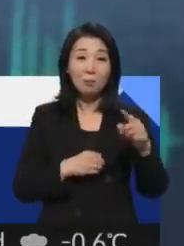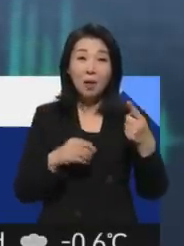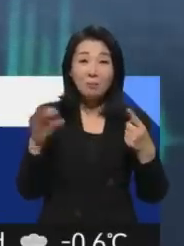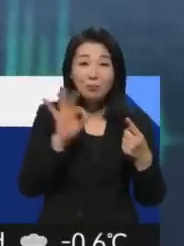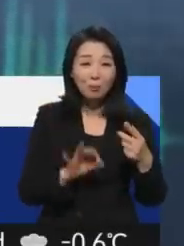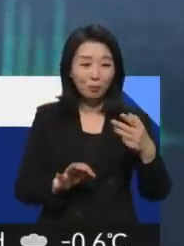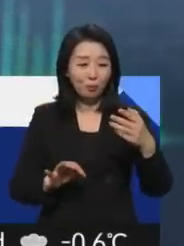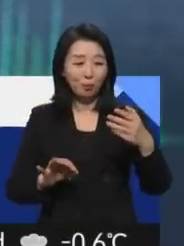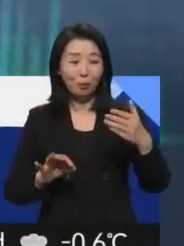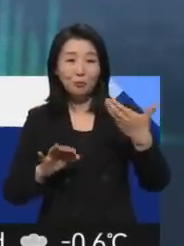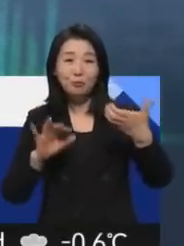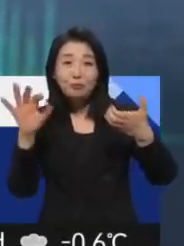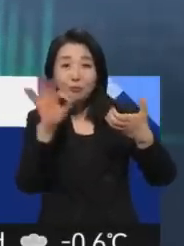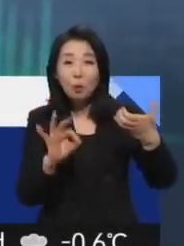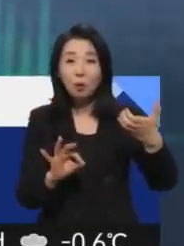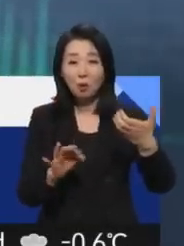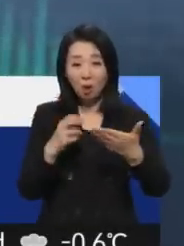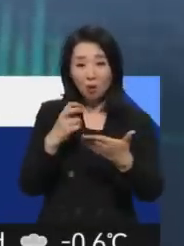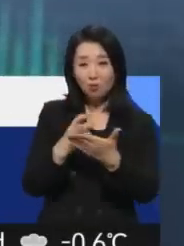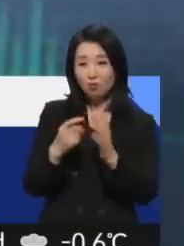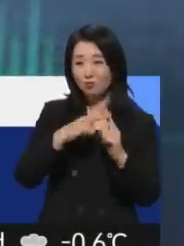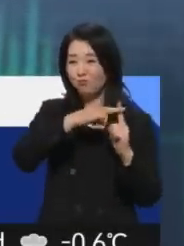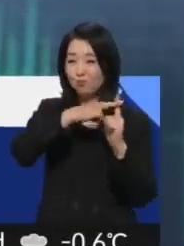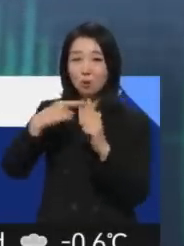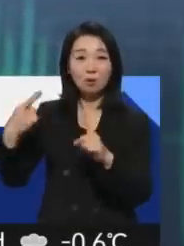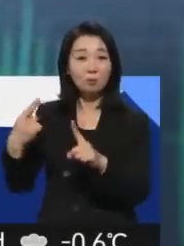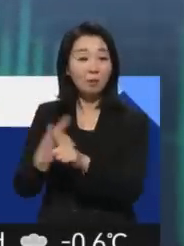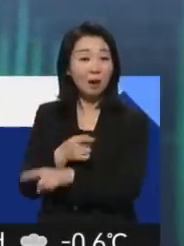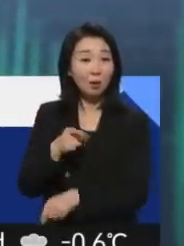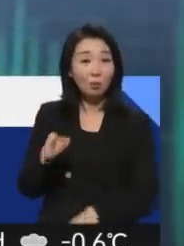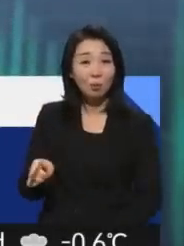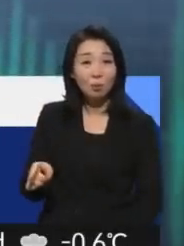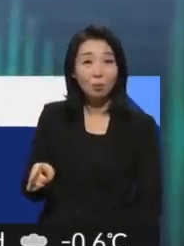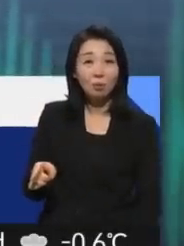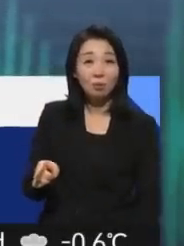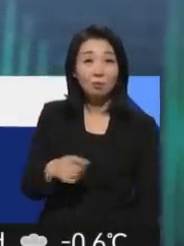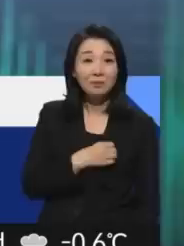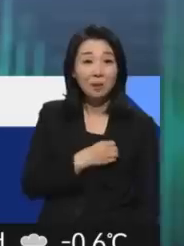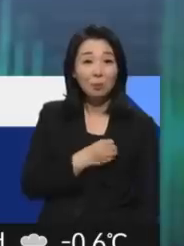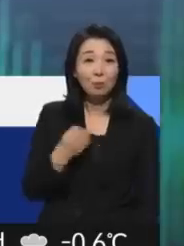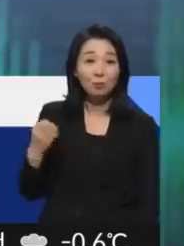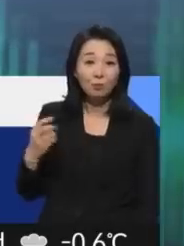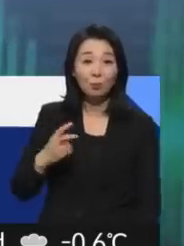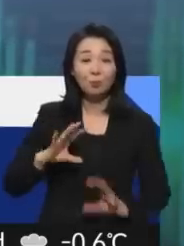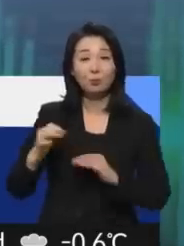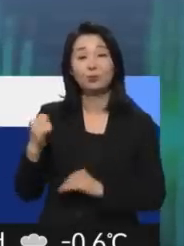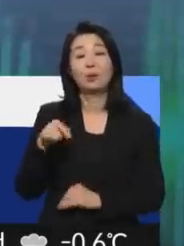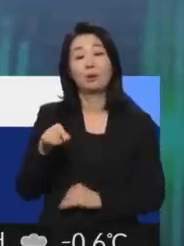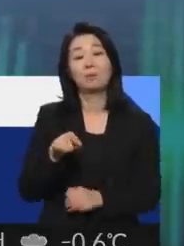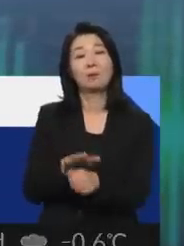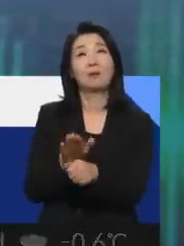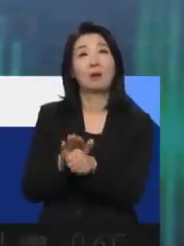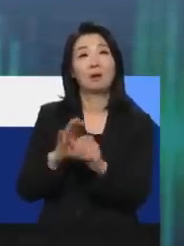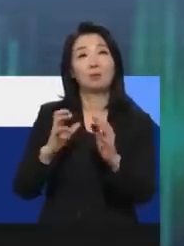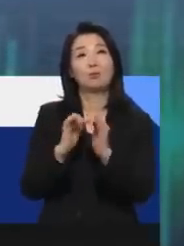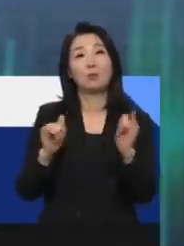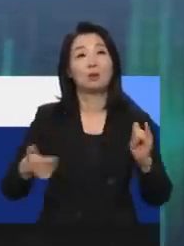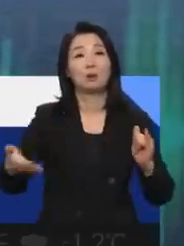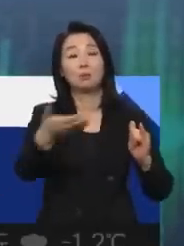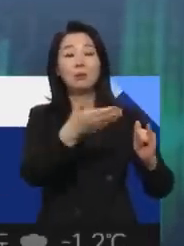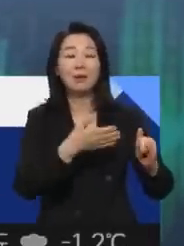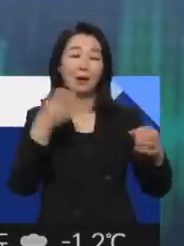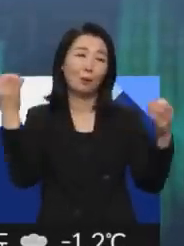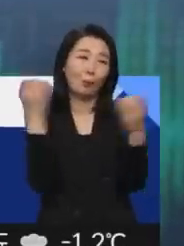보면서 규칙을 일방적으로 바꾸려고 하는 것은 당원은 물론이고요. 국민의힘을 응원하는 국민들께